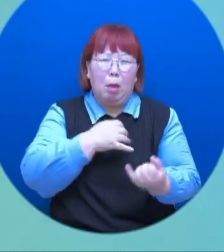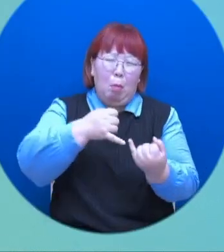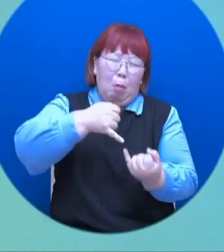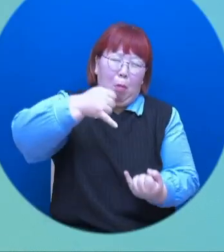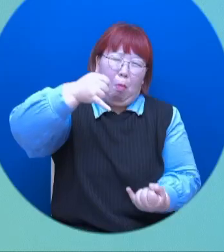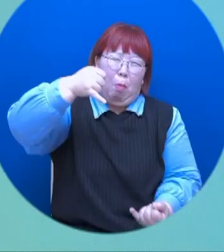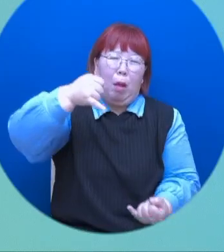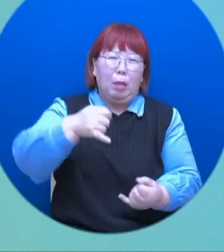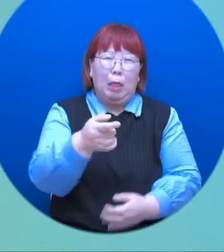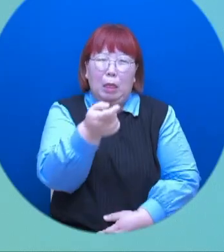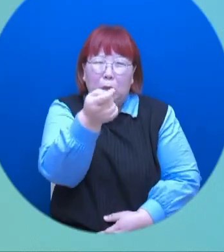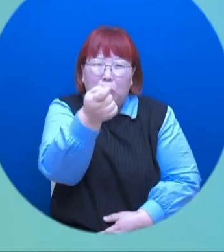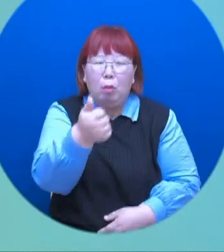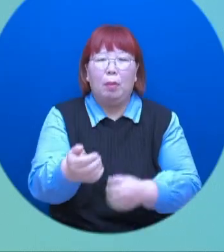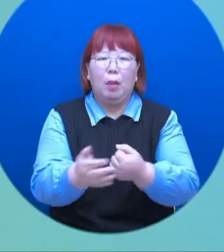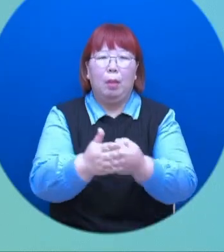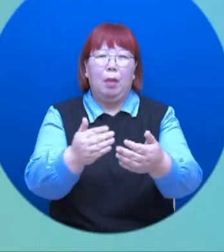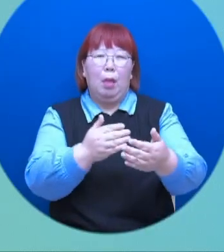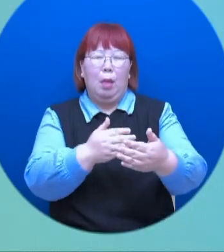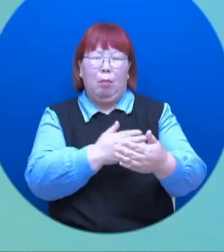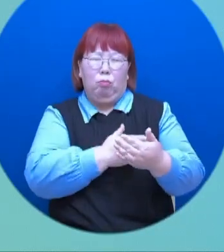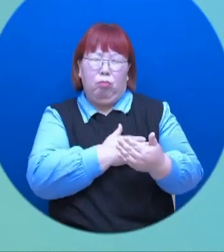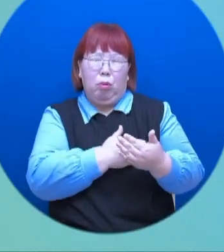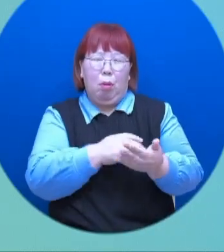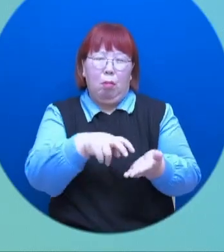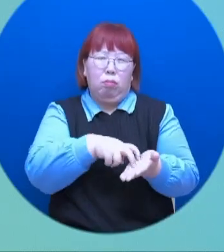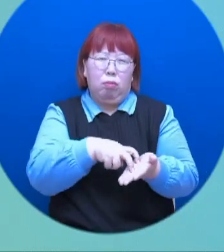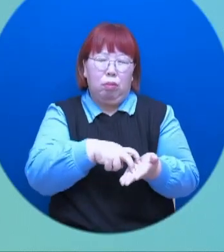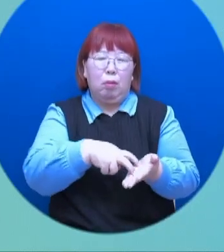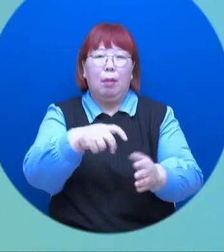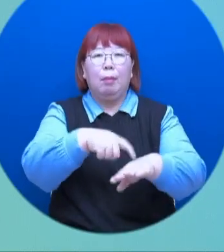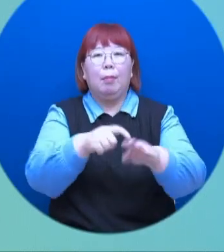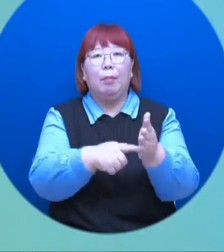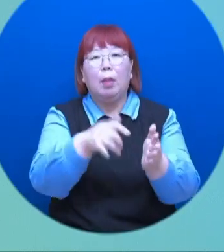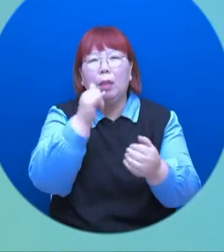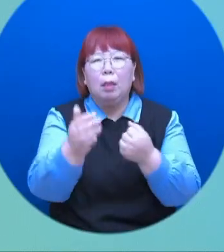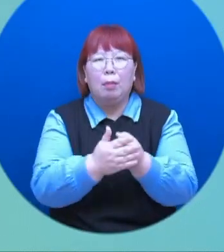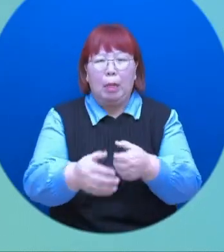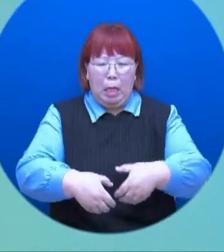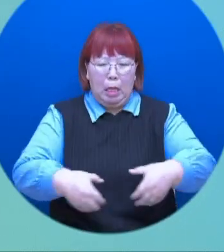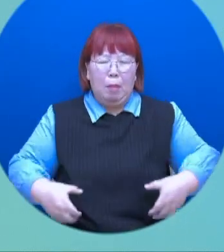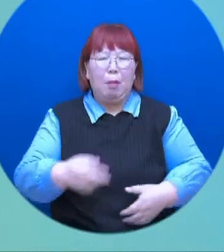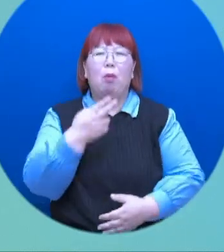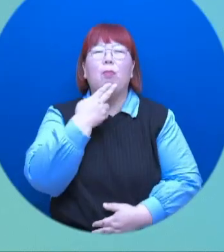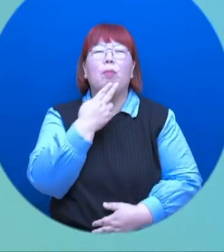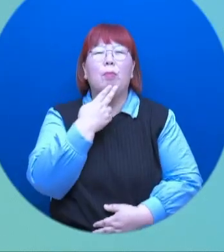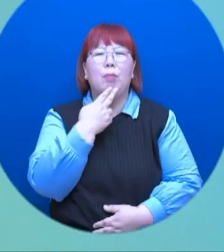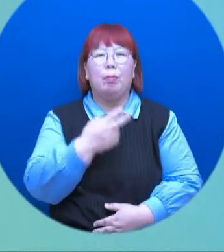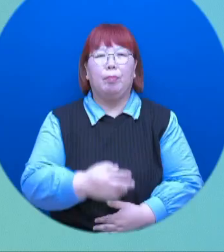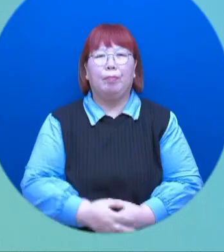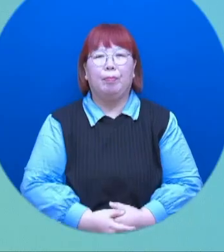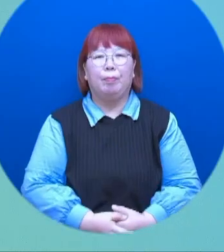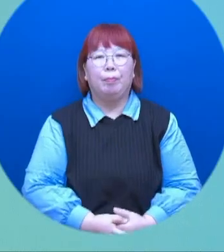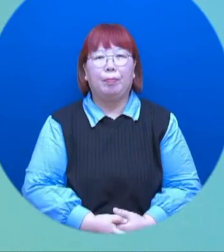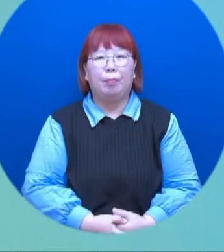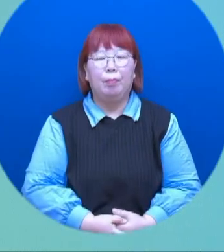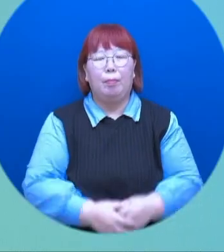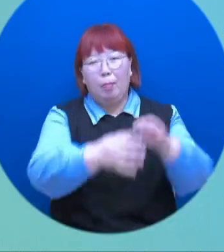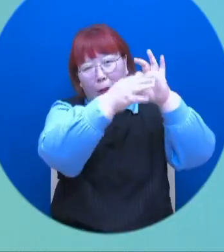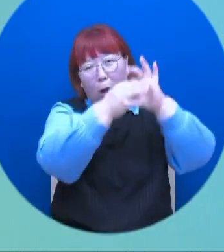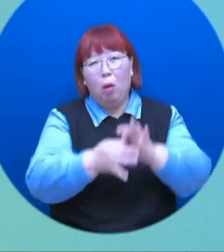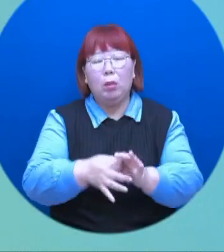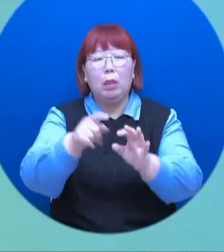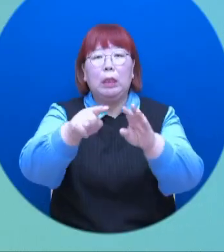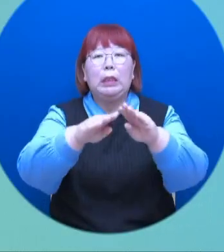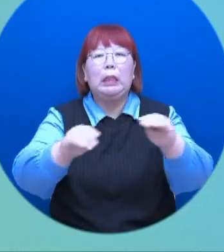앞에 두려움이 있으니까? 그들 앞에 당당히 싸울 만한 담력을 갖고 있지 못하니까 여전히 그 땅은